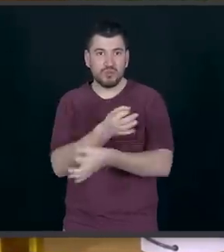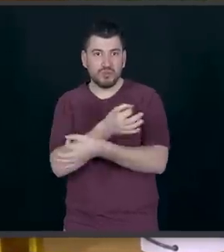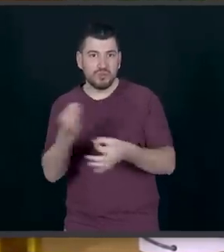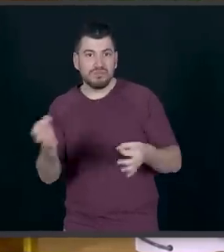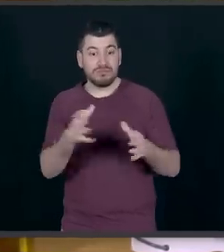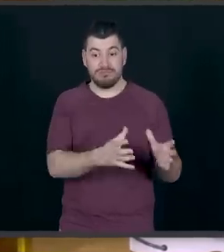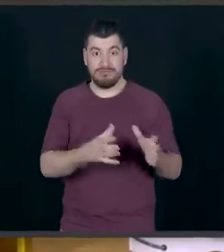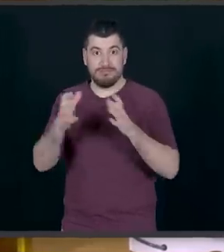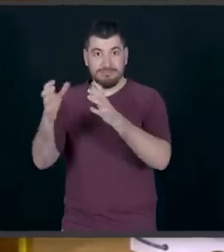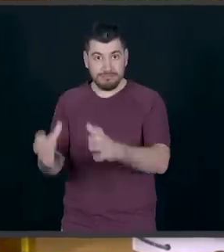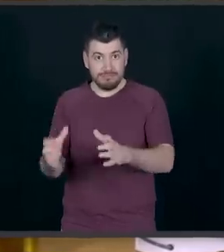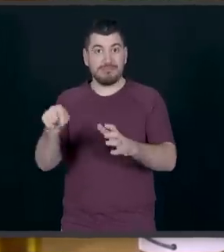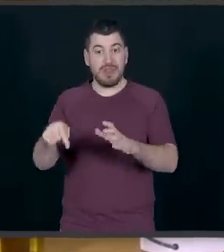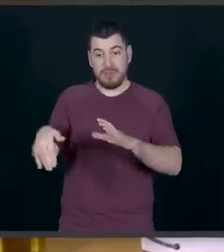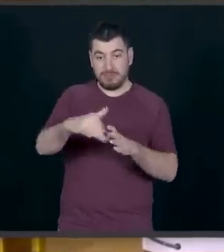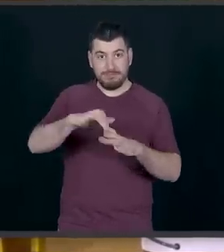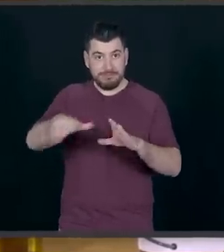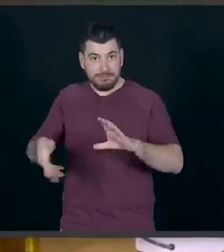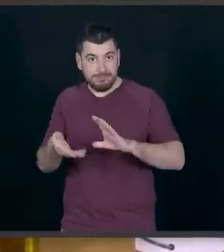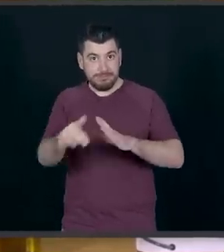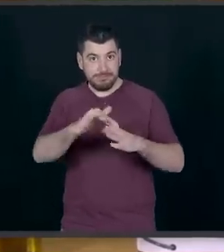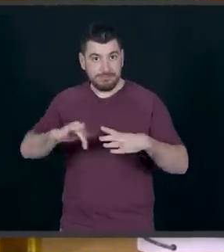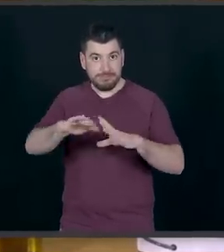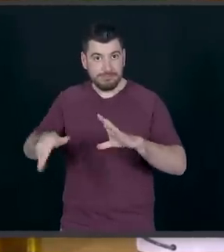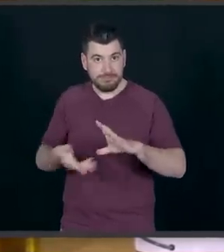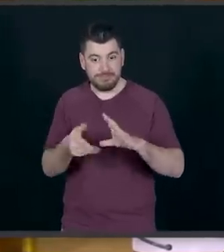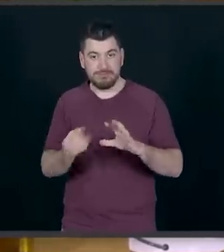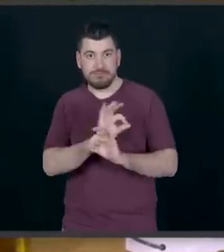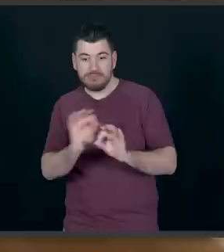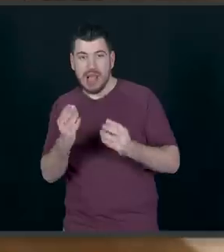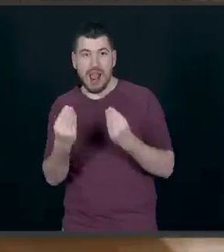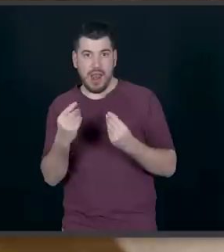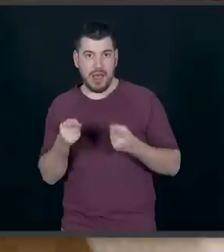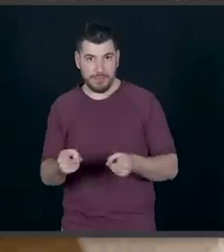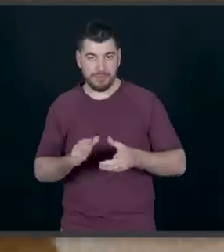μίξερ, πάρετε λίγο τις άκρες με μία μαρίζ, με μία σπάτουλα.